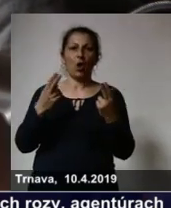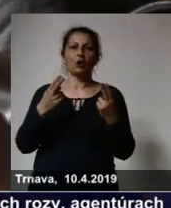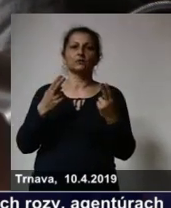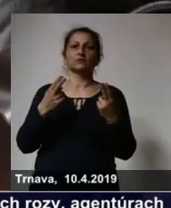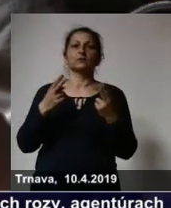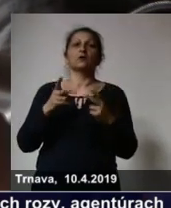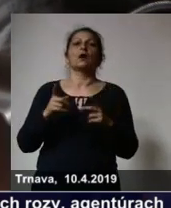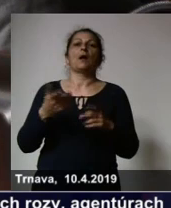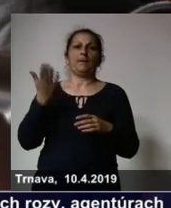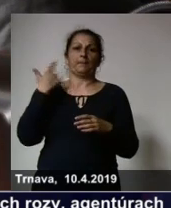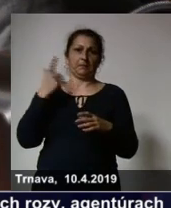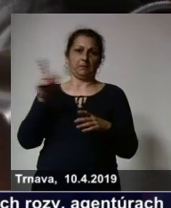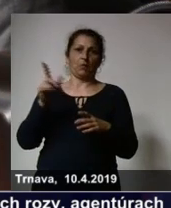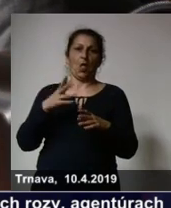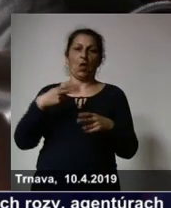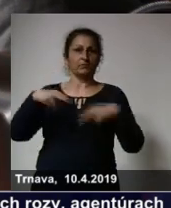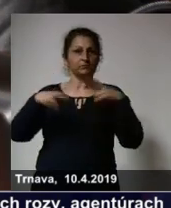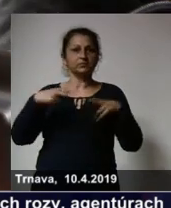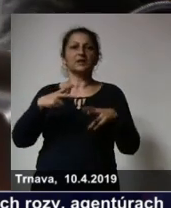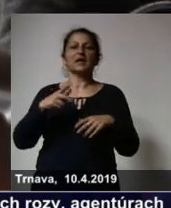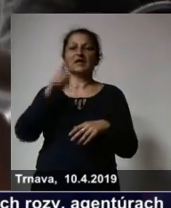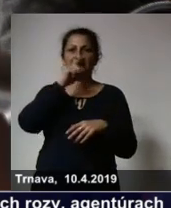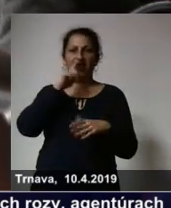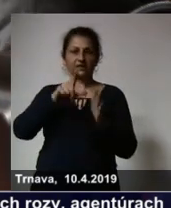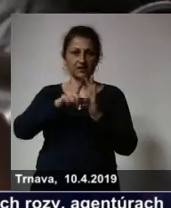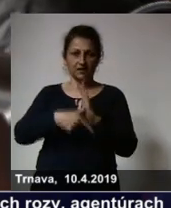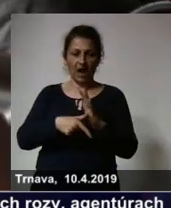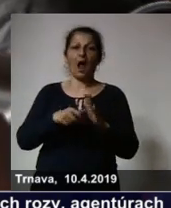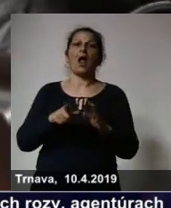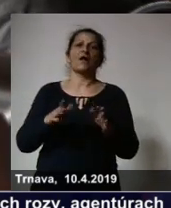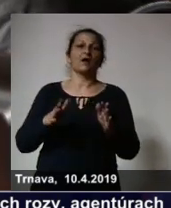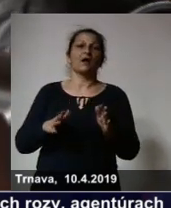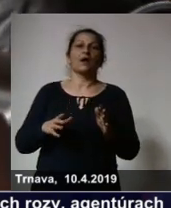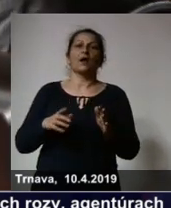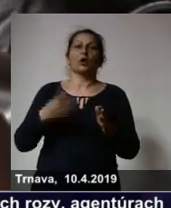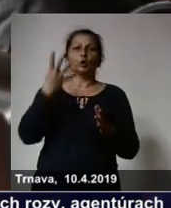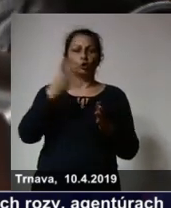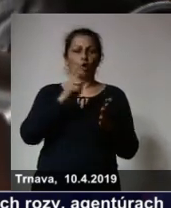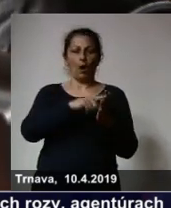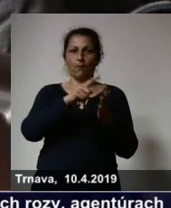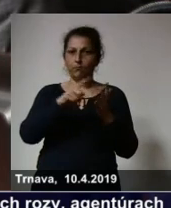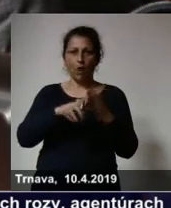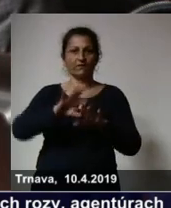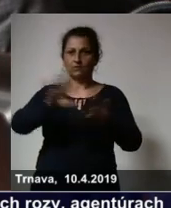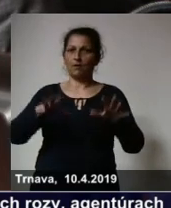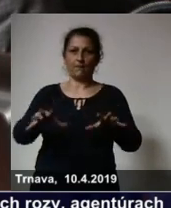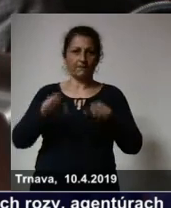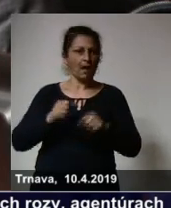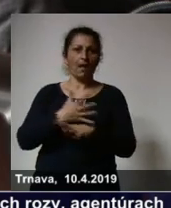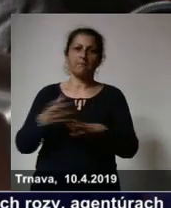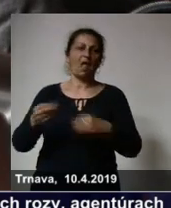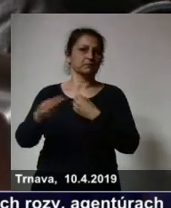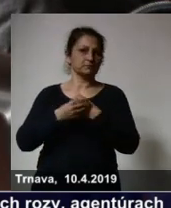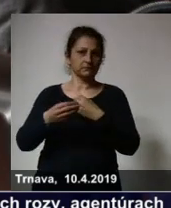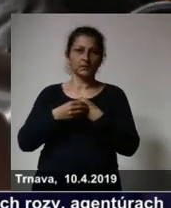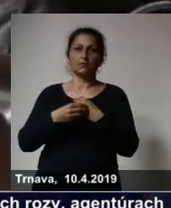bola aj predmetom rokovaní Rady Trnavského samosprávneho kraja. Všetky štyri bordy prijali tento materiál bez pripomienok